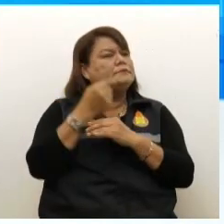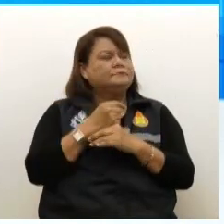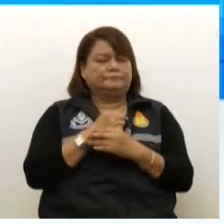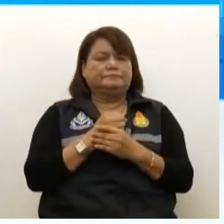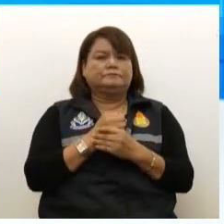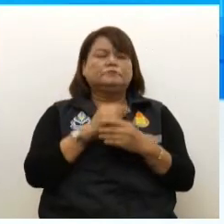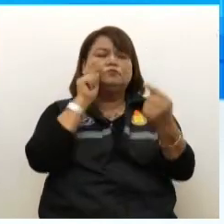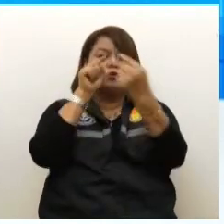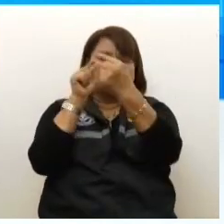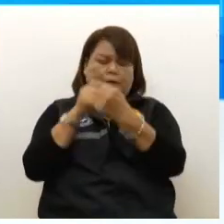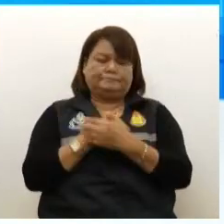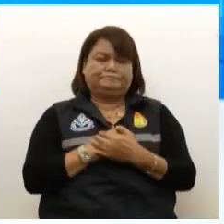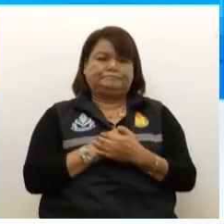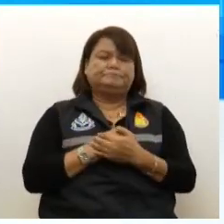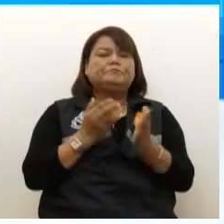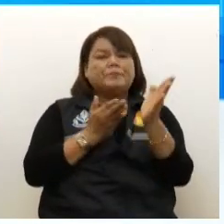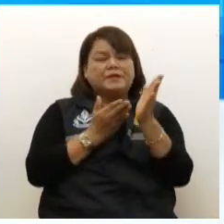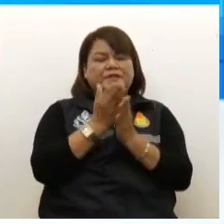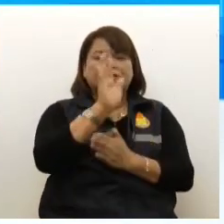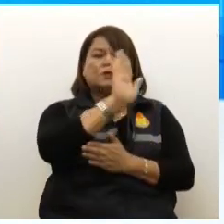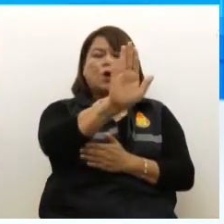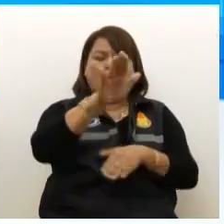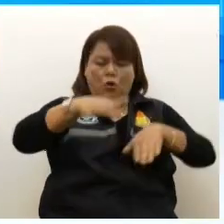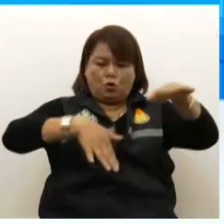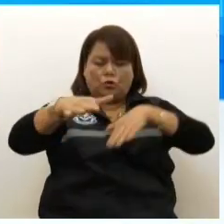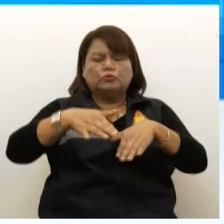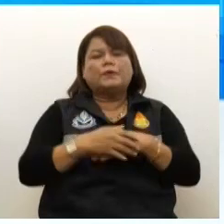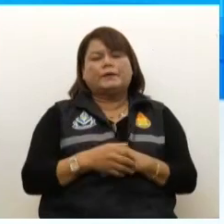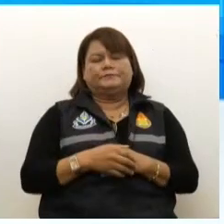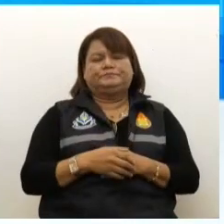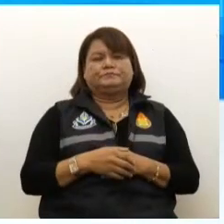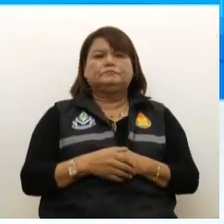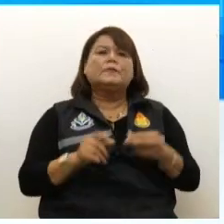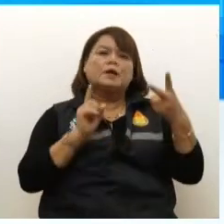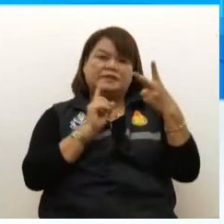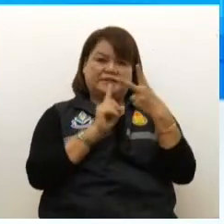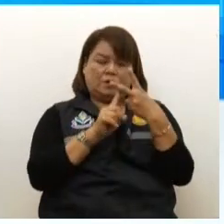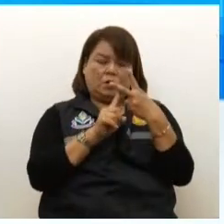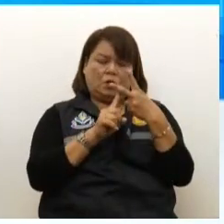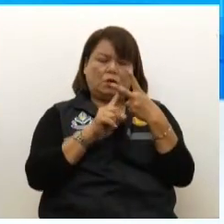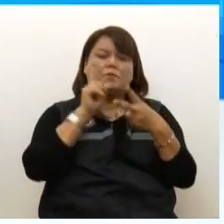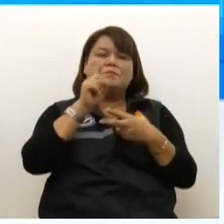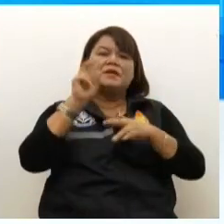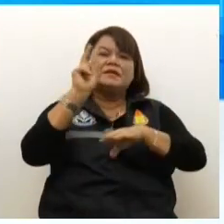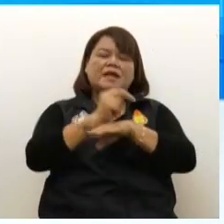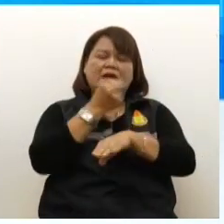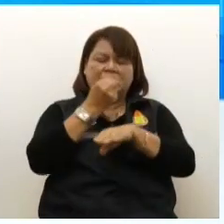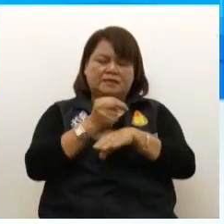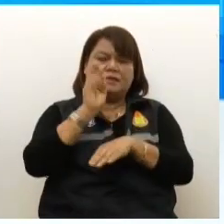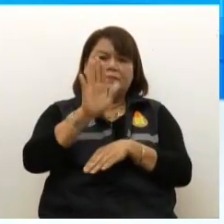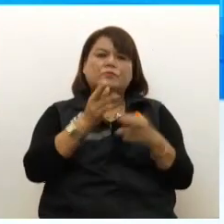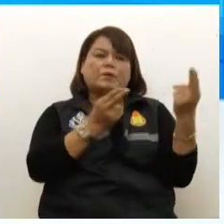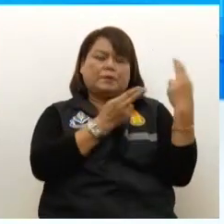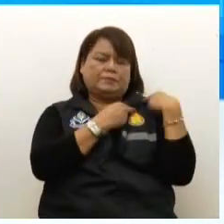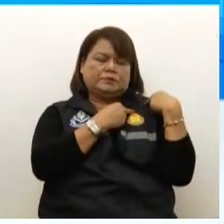การณ์ตรงกันอันนี้เป็นสิทธิ์ของประชาชนทั่วไปอันที่สองครับเป็นหน้าที่และเป็นความรับผิดชอบในฐ